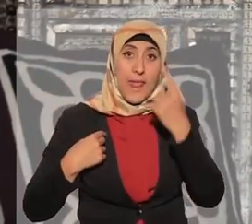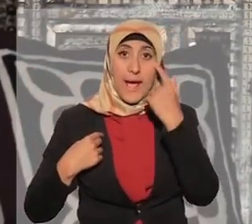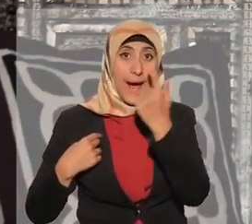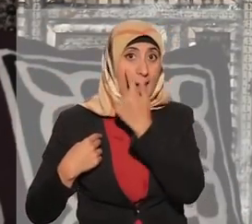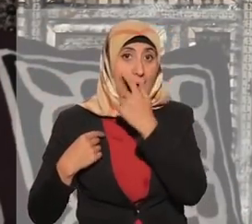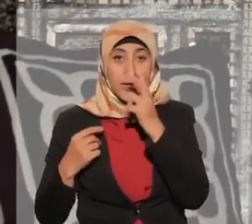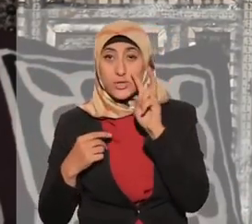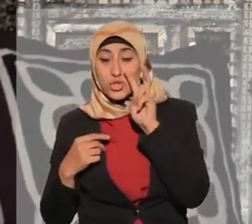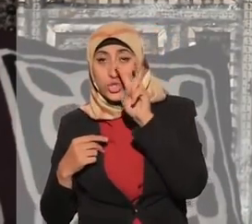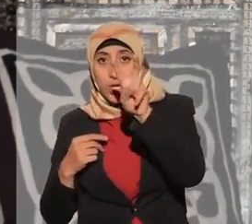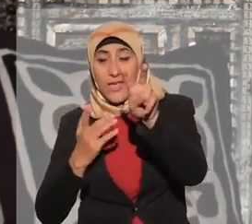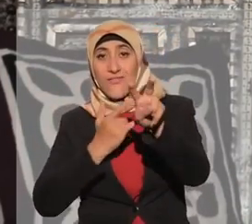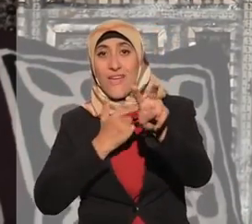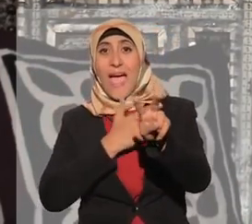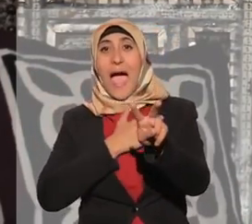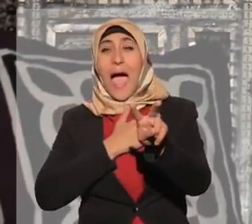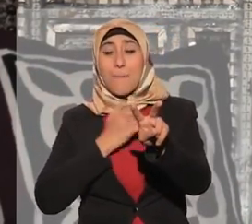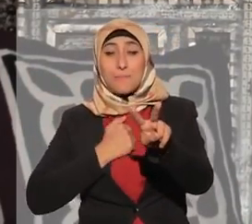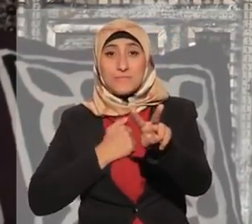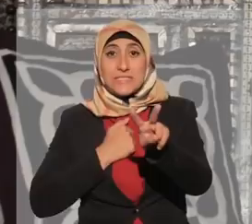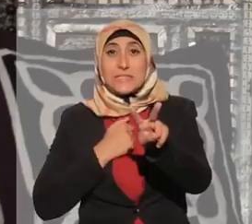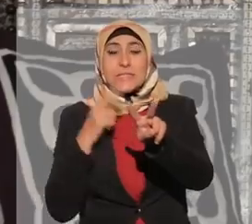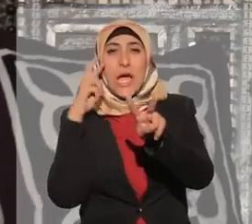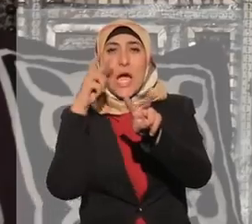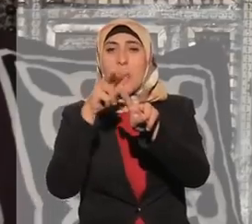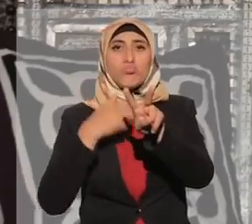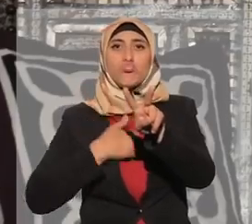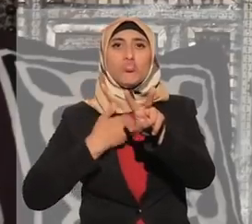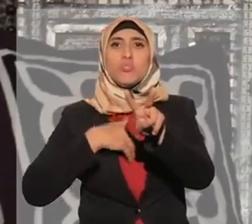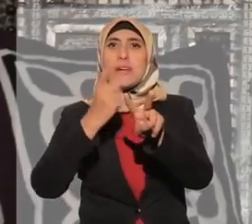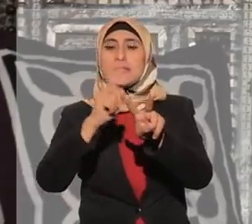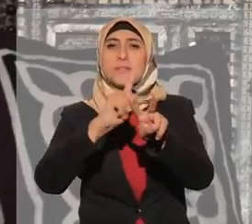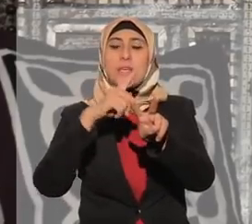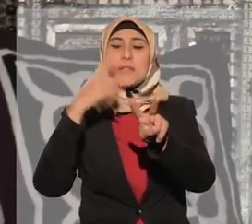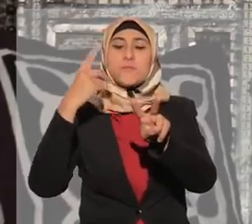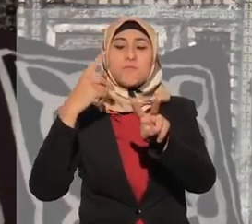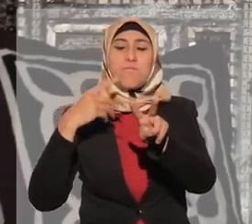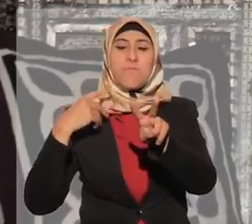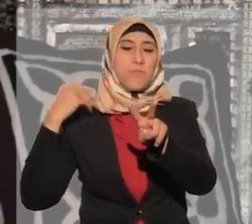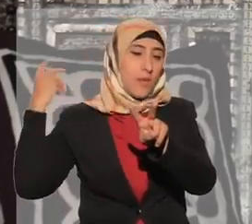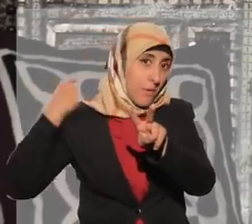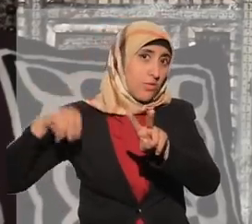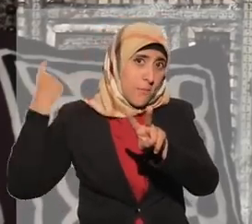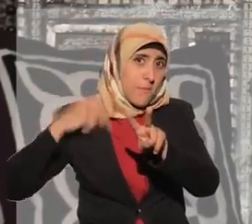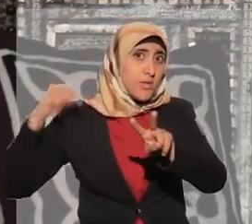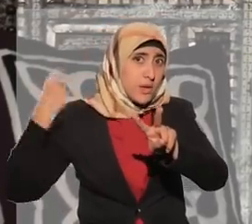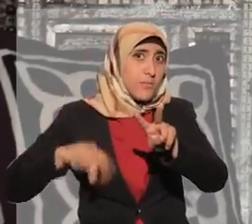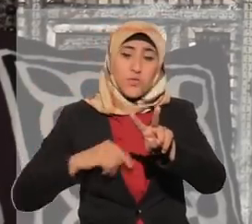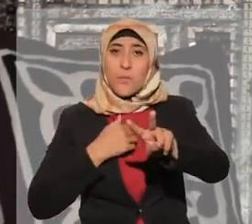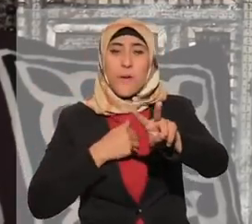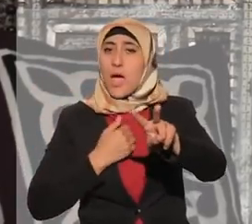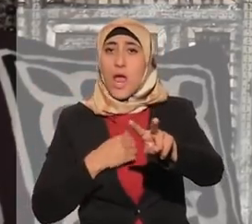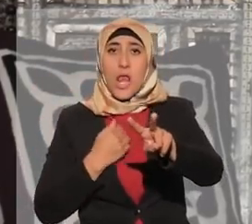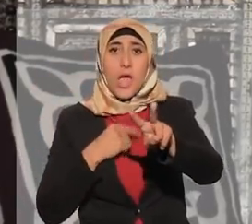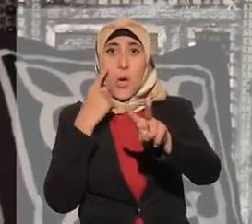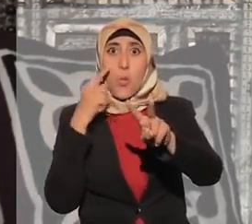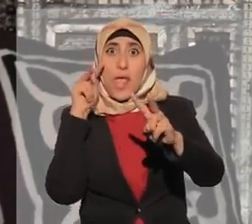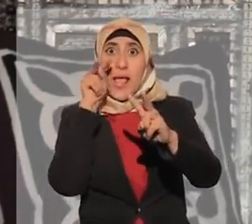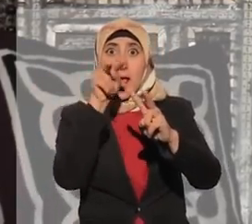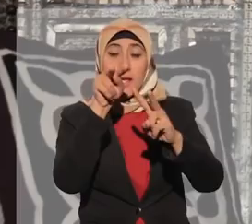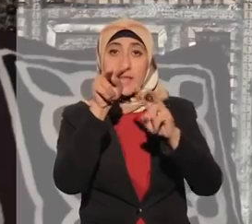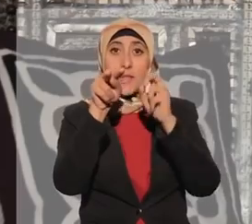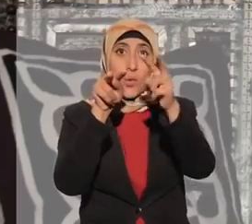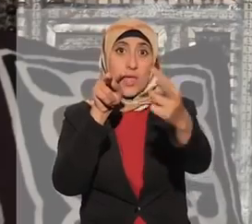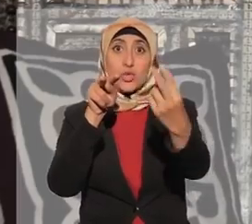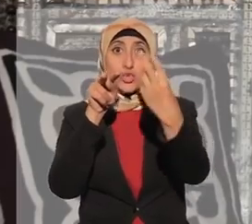طلباتها، قال: فلما تكون هي موجودة وتنظر إلي وأنا أجلد وأنا أنظر لأراها تنظر إلي أجلد،